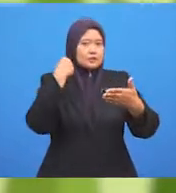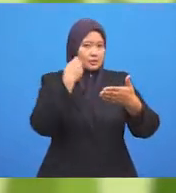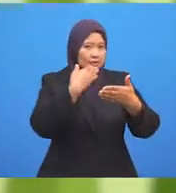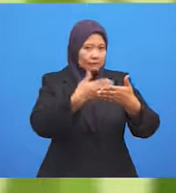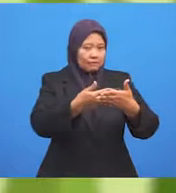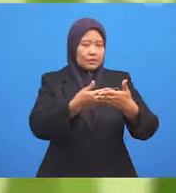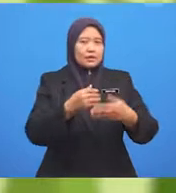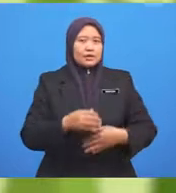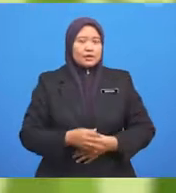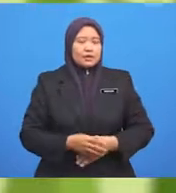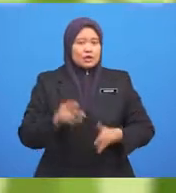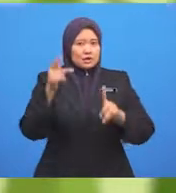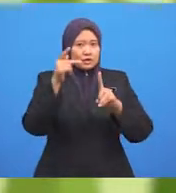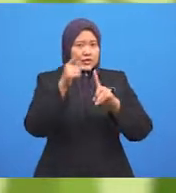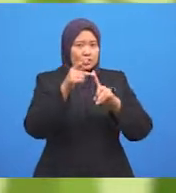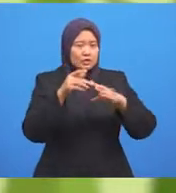sampai ke